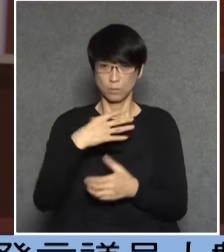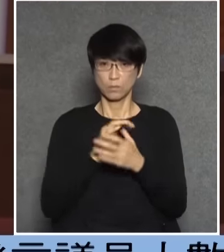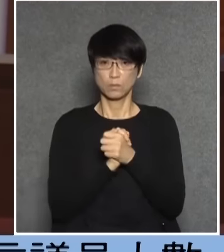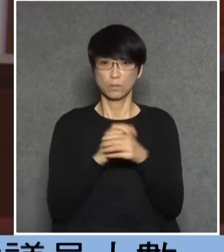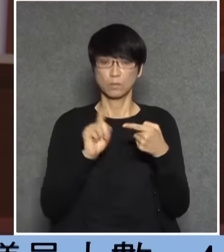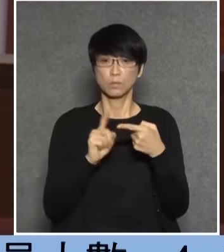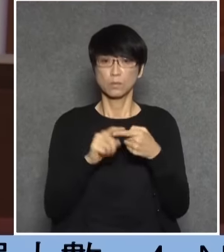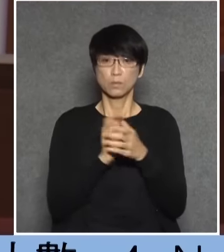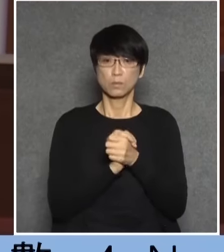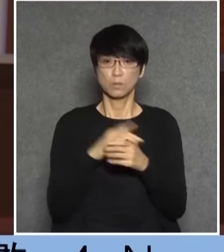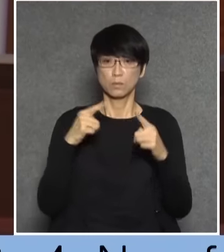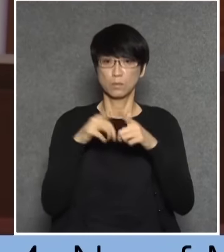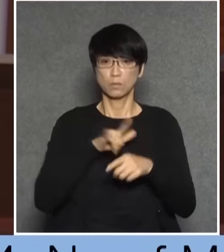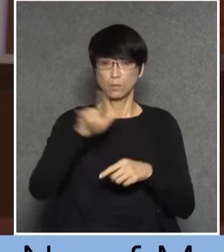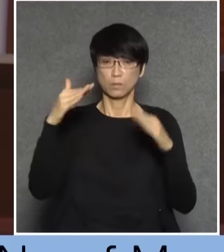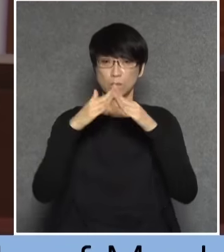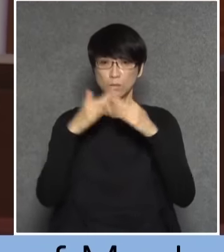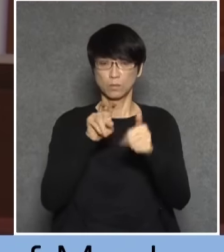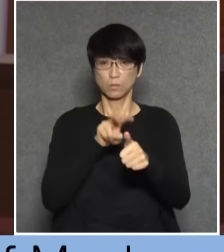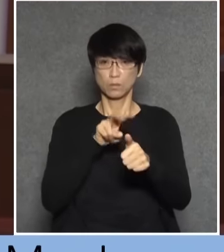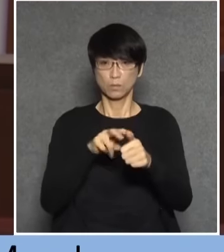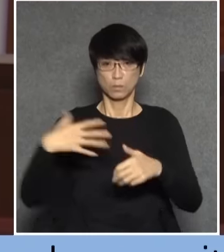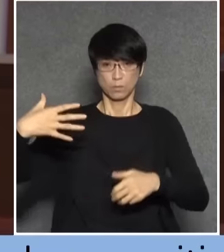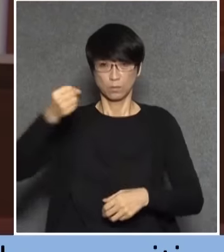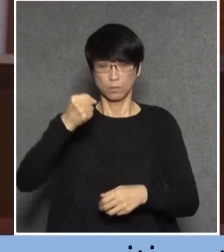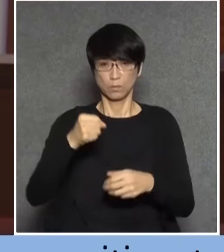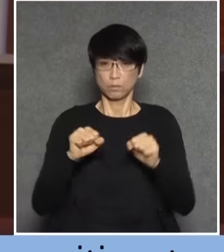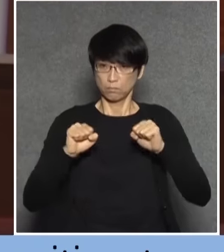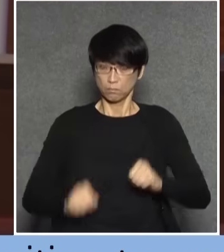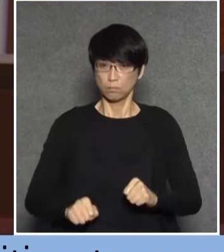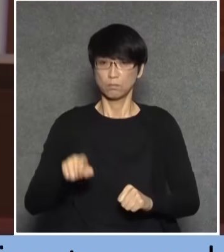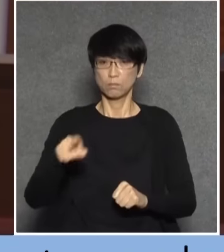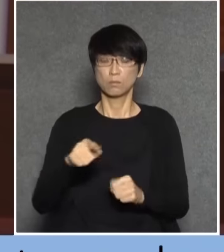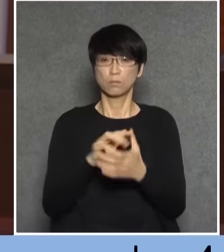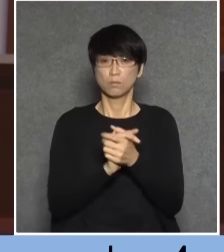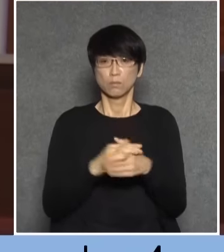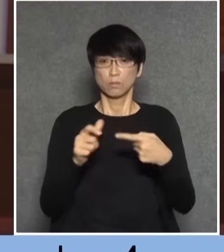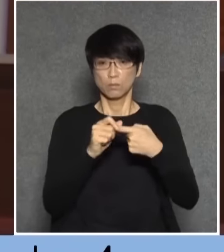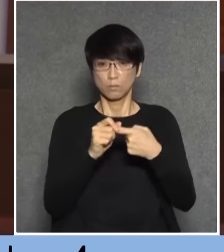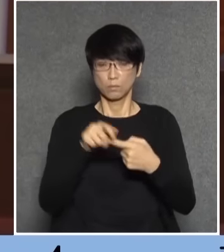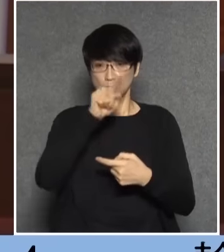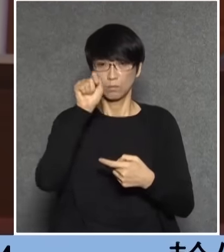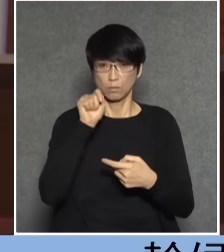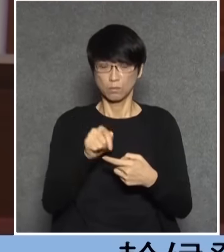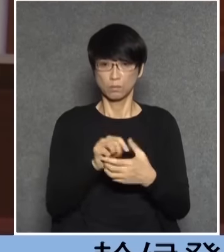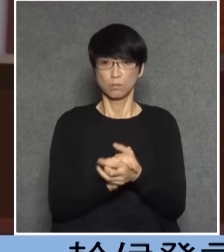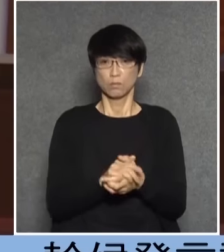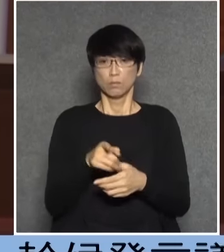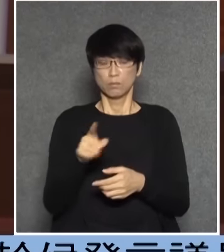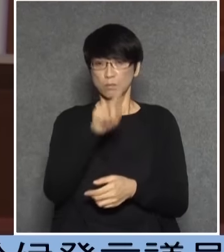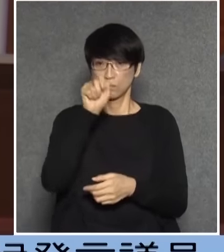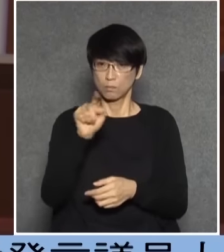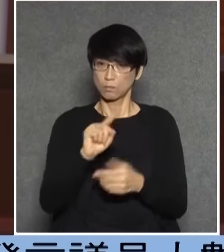一、民航處管理層堅持使用該套存在不少軟件問題的管理系統，理據為